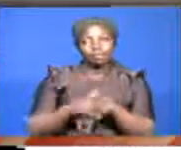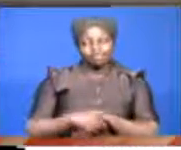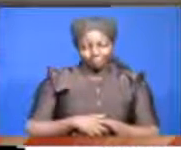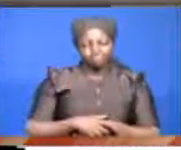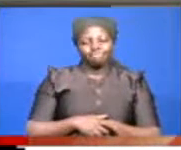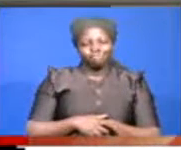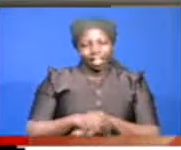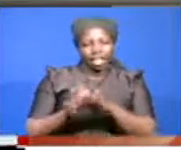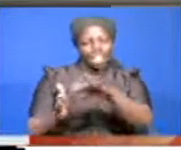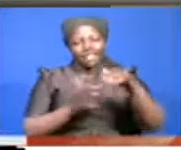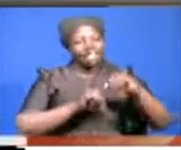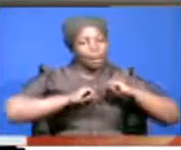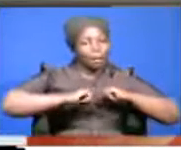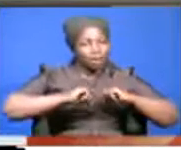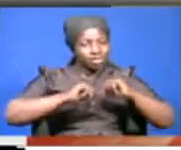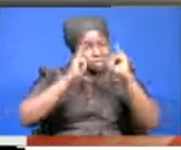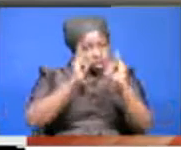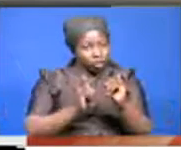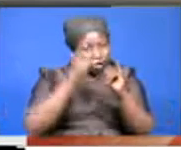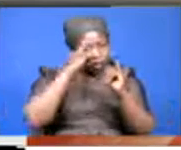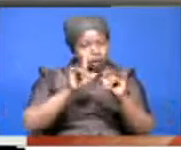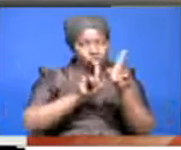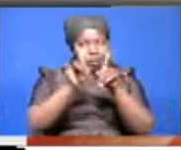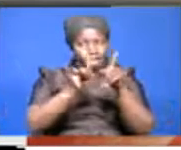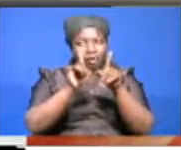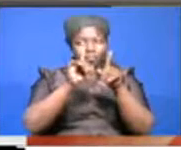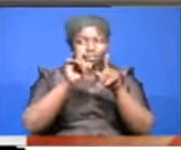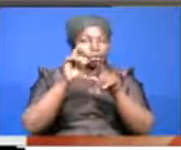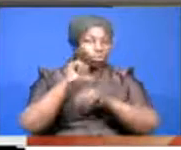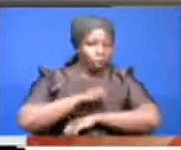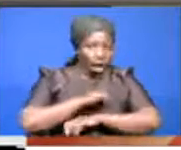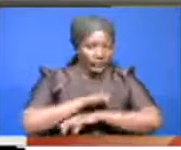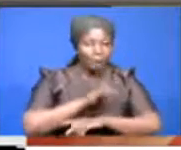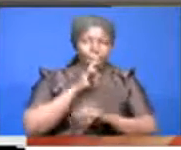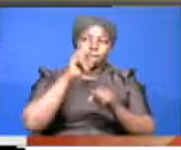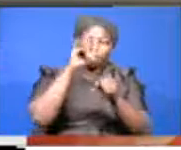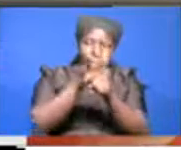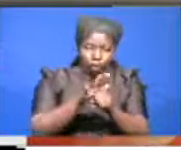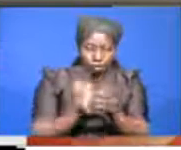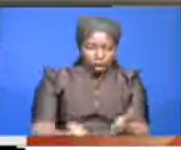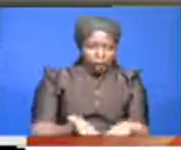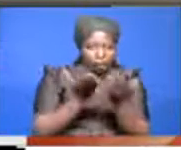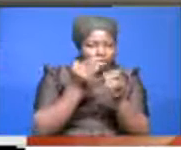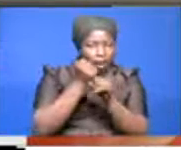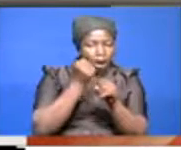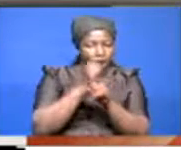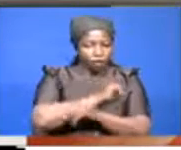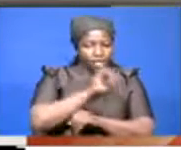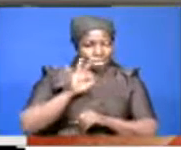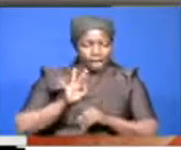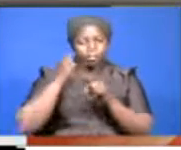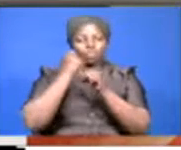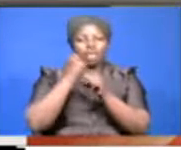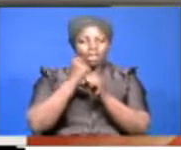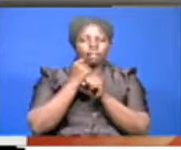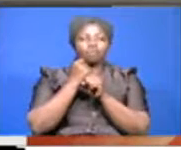Na mwenyekiti mpya wa bodi ya chuo cha utalii David Wamati ameahidi kuboresha maslahi ya wafanyakazi na kuleta mabadiliko yatakayokifanya